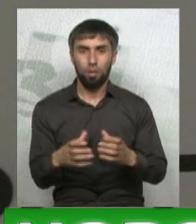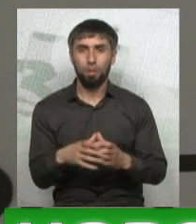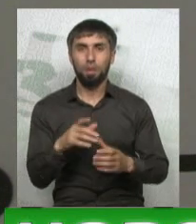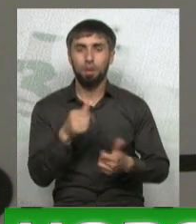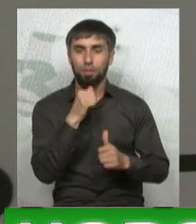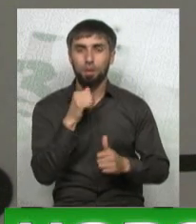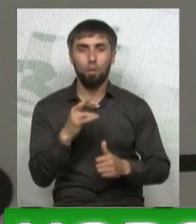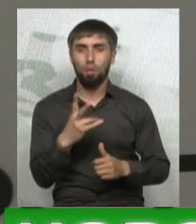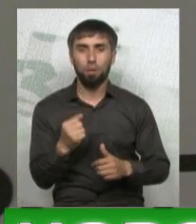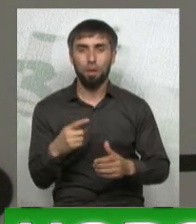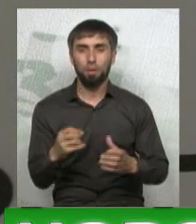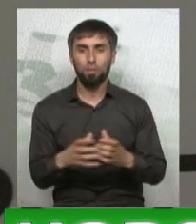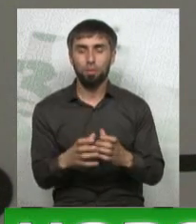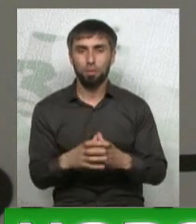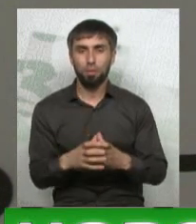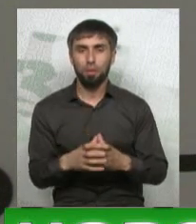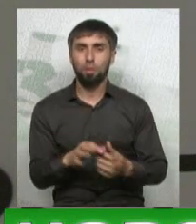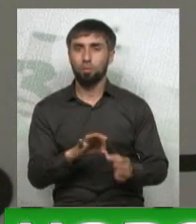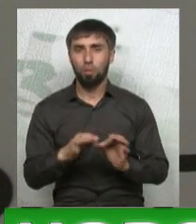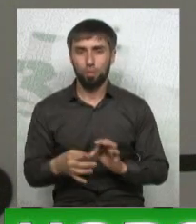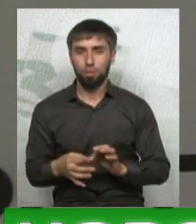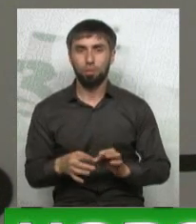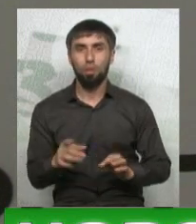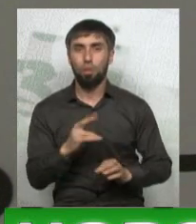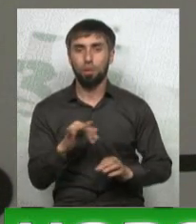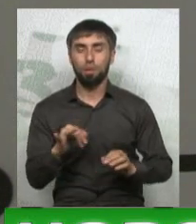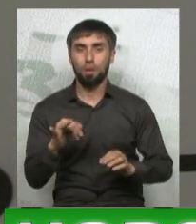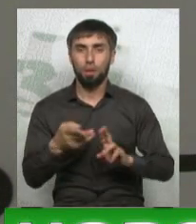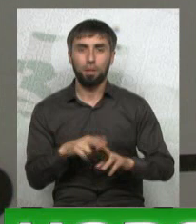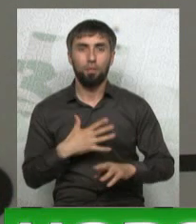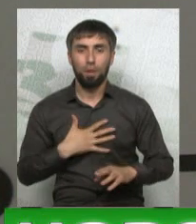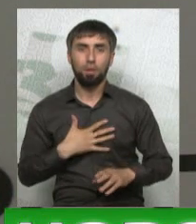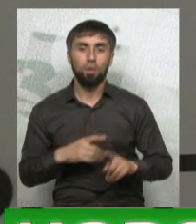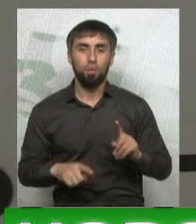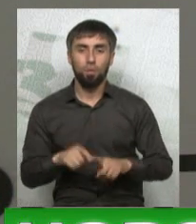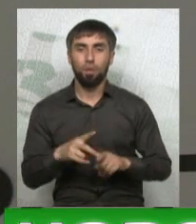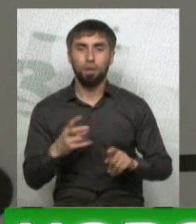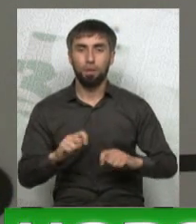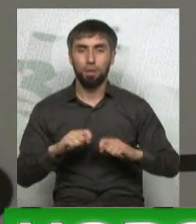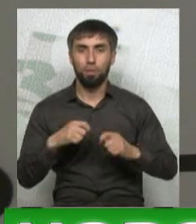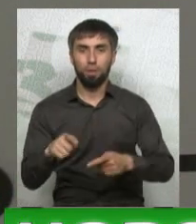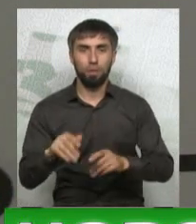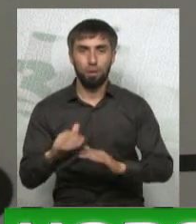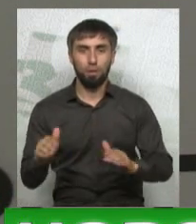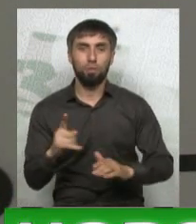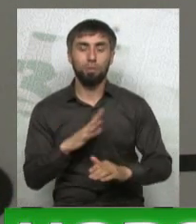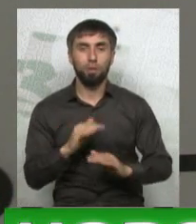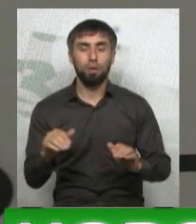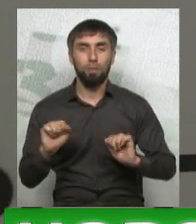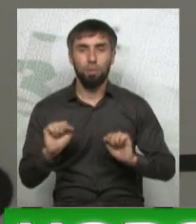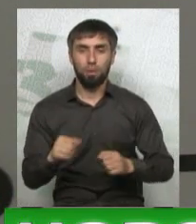оно не содержит каких-то сверхсложностей, и чтобы они, вот это волнение родителей не передалось детям, и чтобы дети